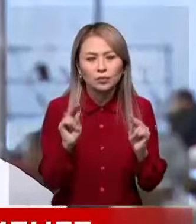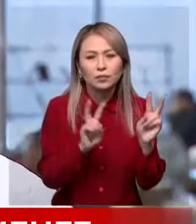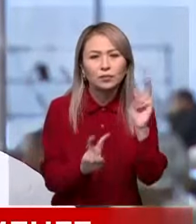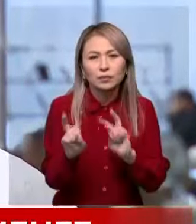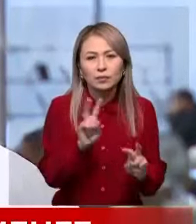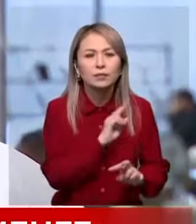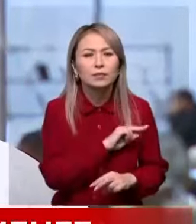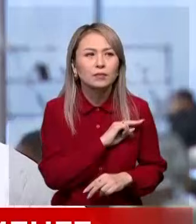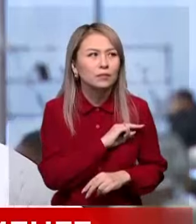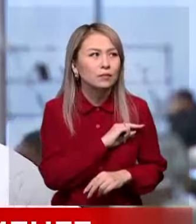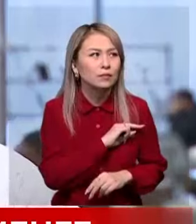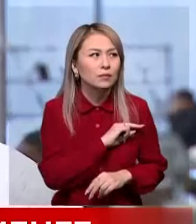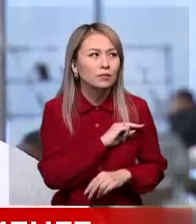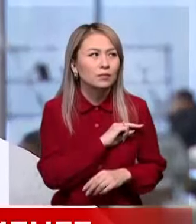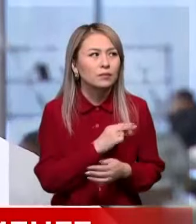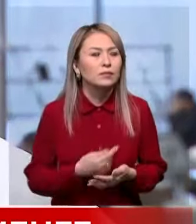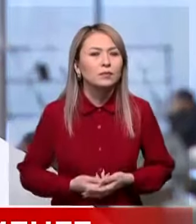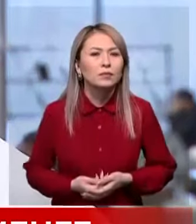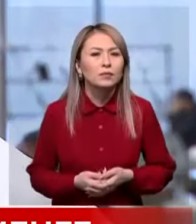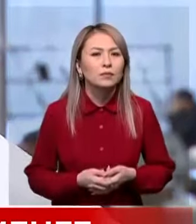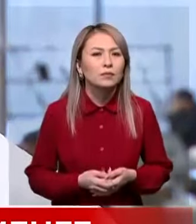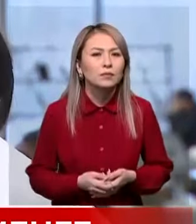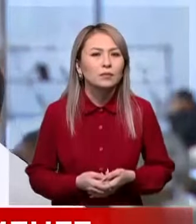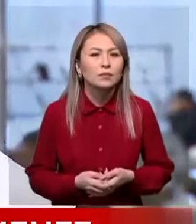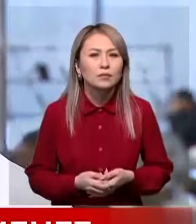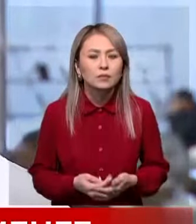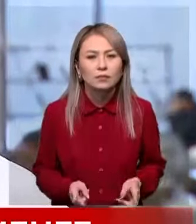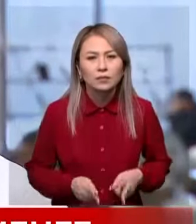үшін осындай